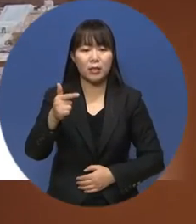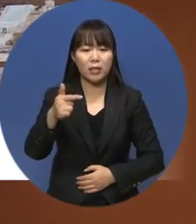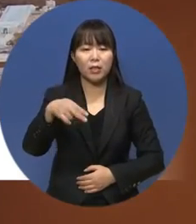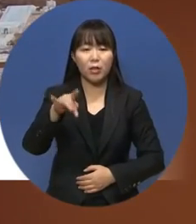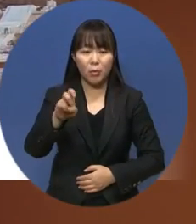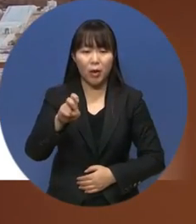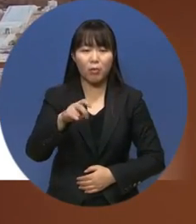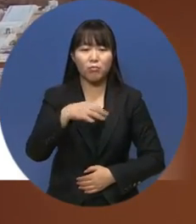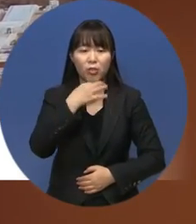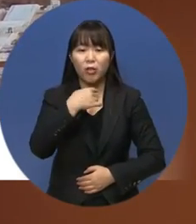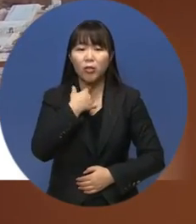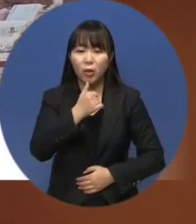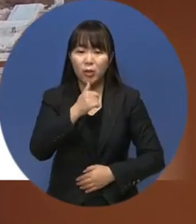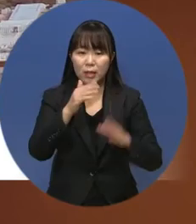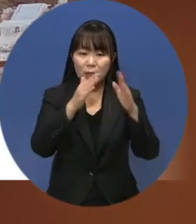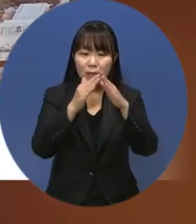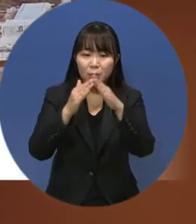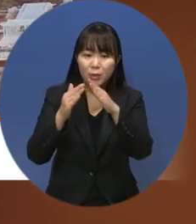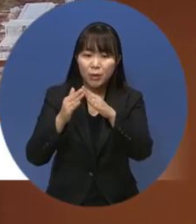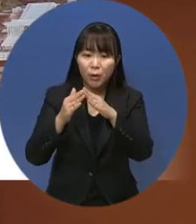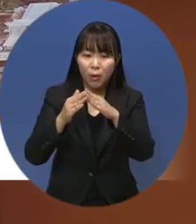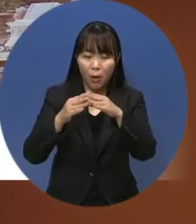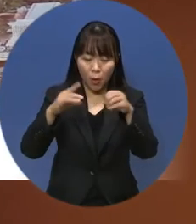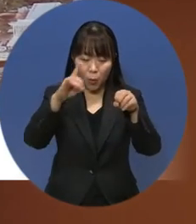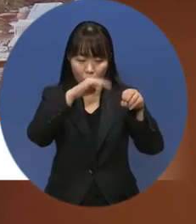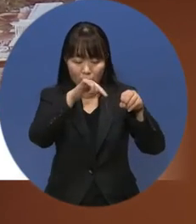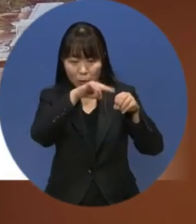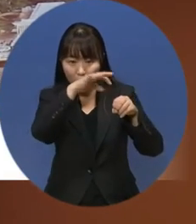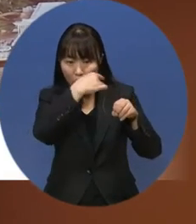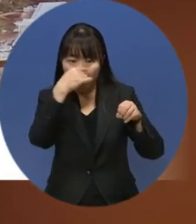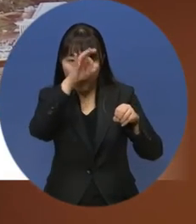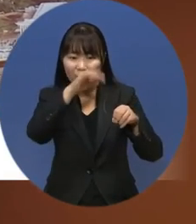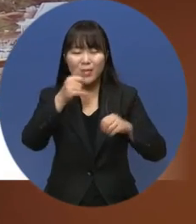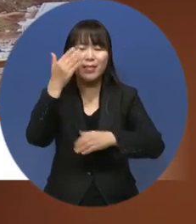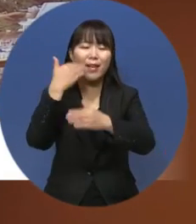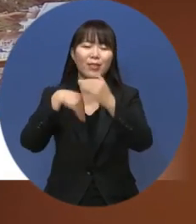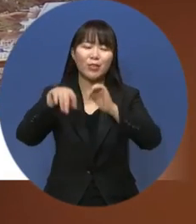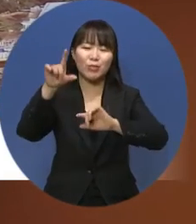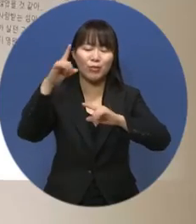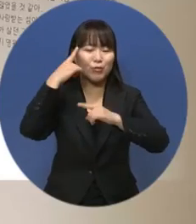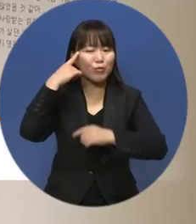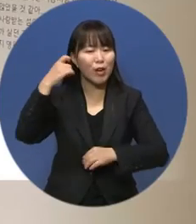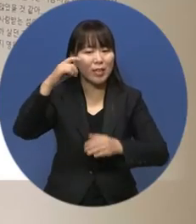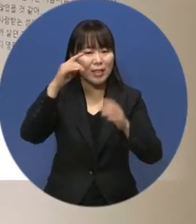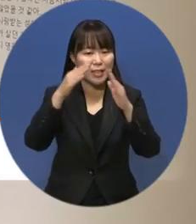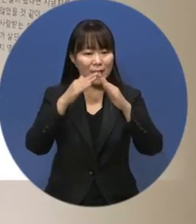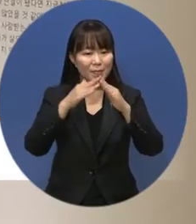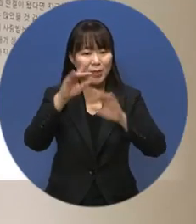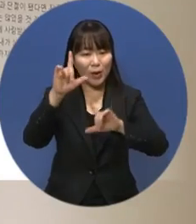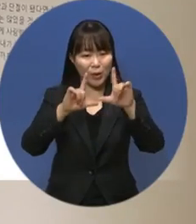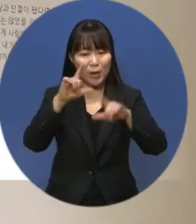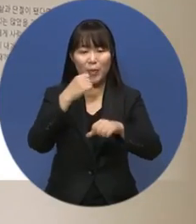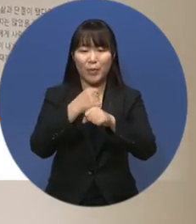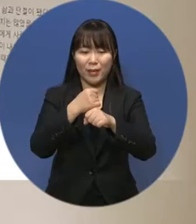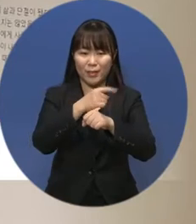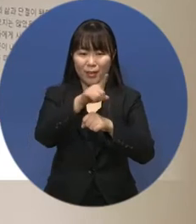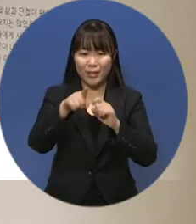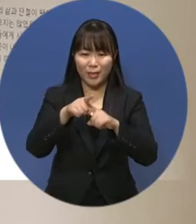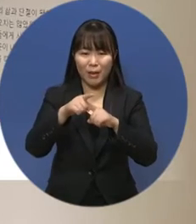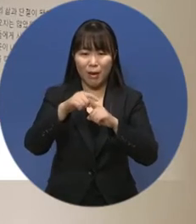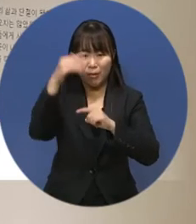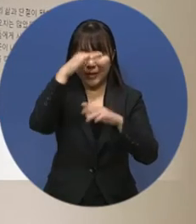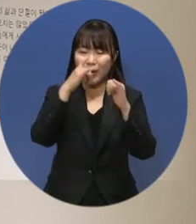몇몇 책들을 위성 지도에서 발견하고 예 추억을 지배 형태로 꾸며 낸 작품들이 관람객들의